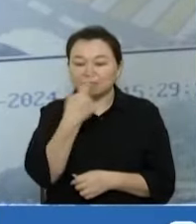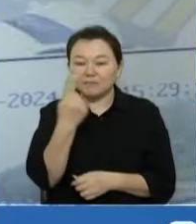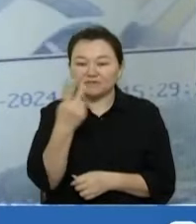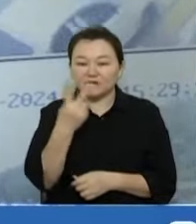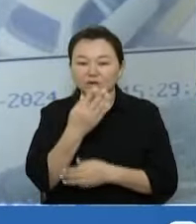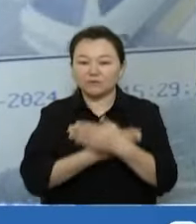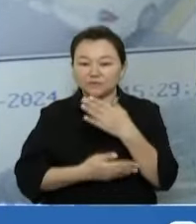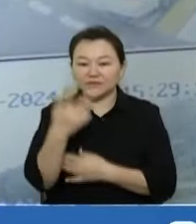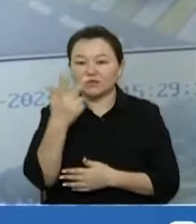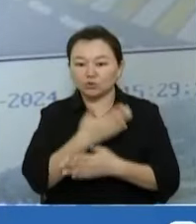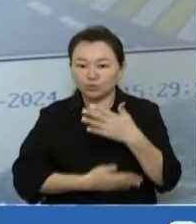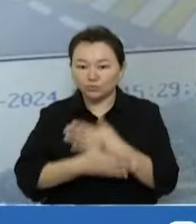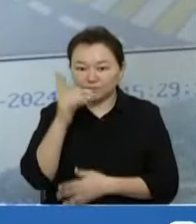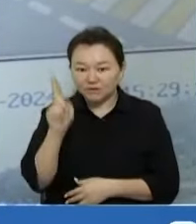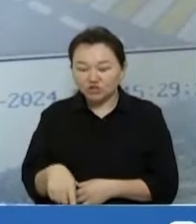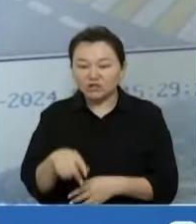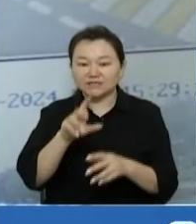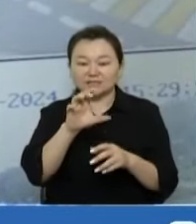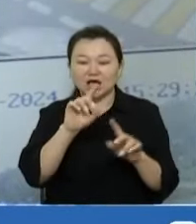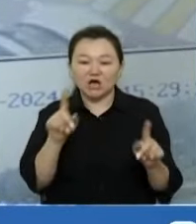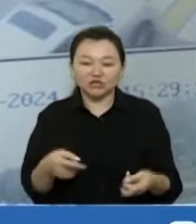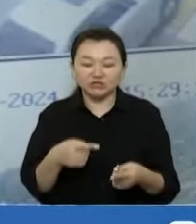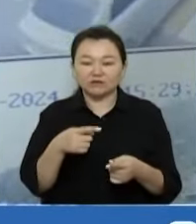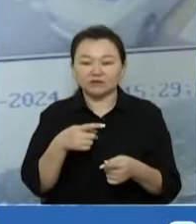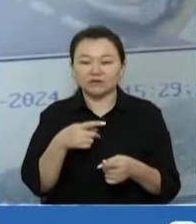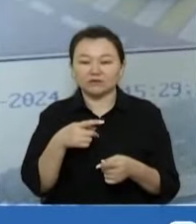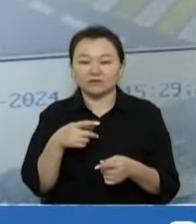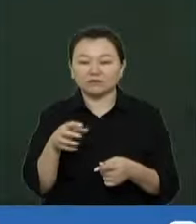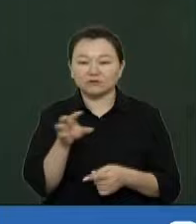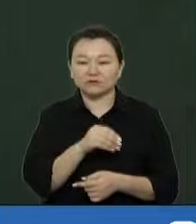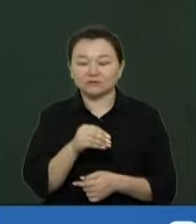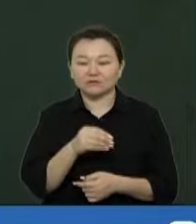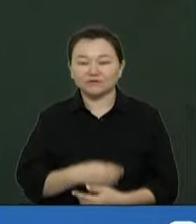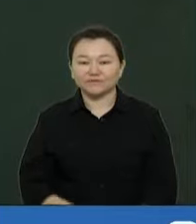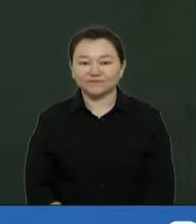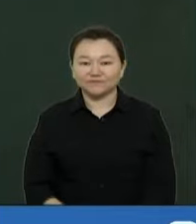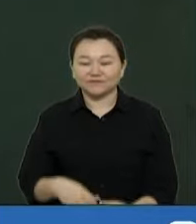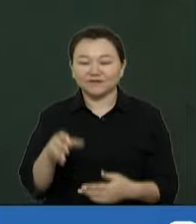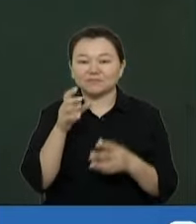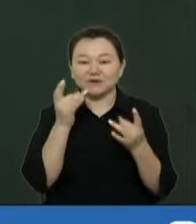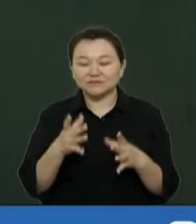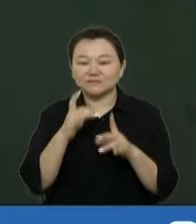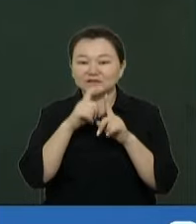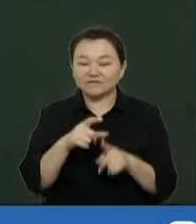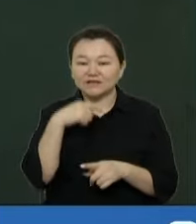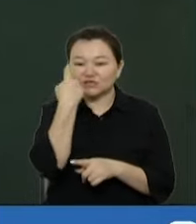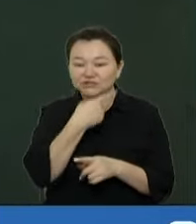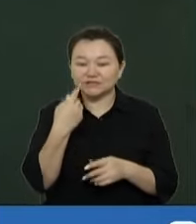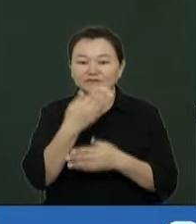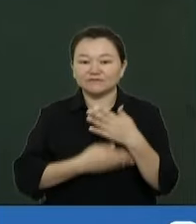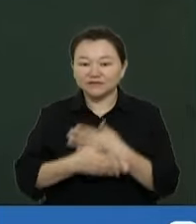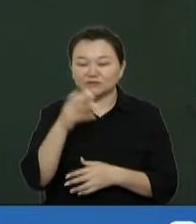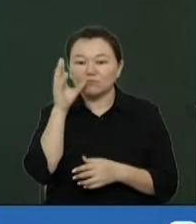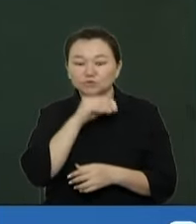второй и третьей группы то есть с ограничением ороно двигательных аппаратов говоря простыми словами лица с инвалидностью смогут